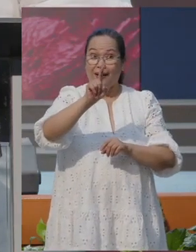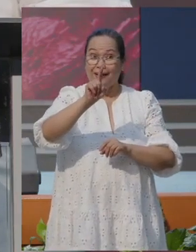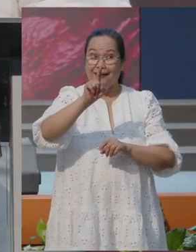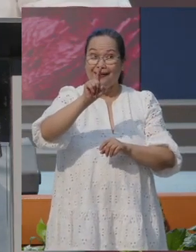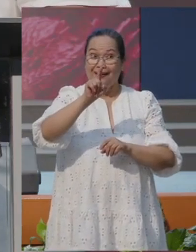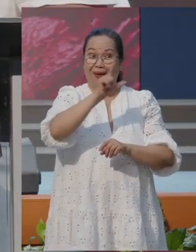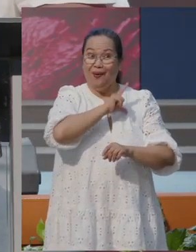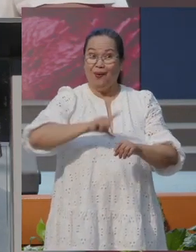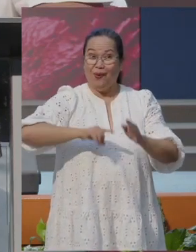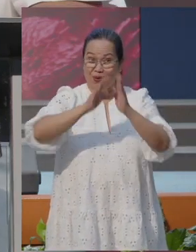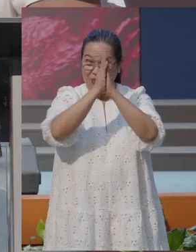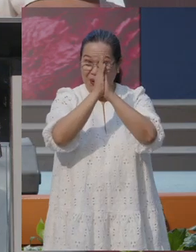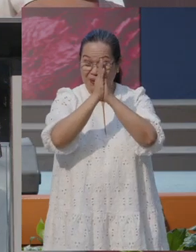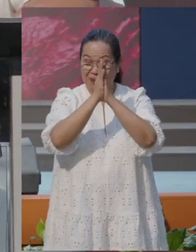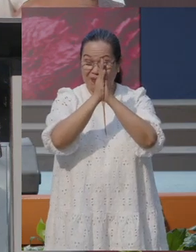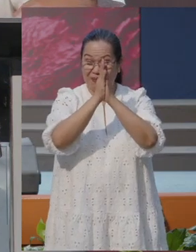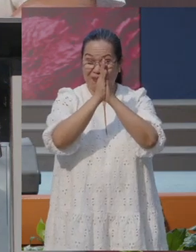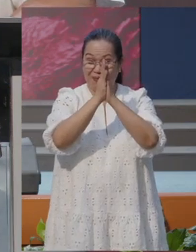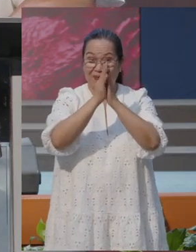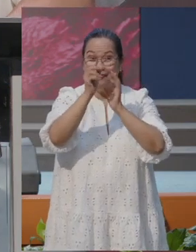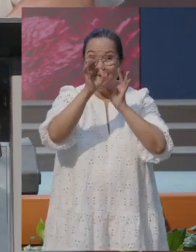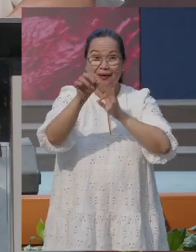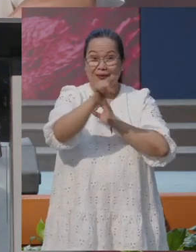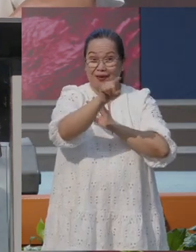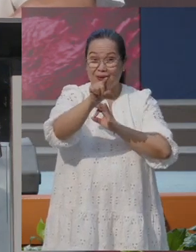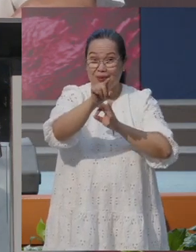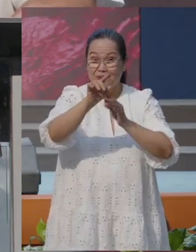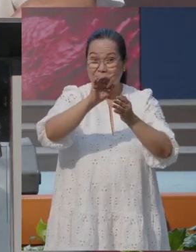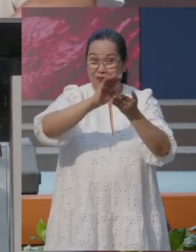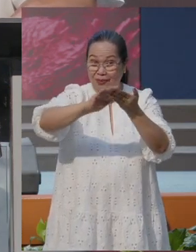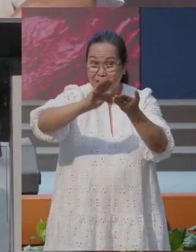6? If you don't forgive,